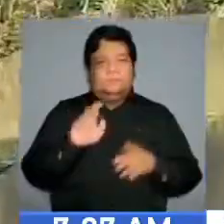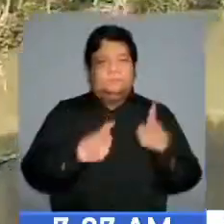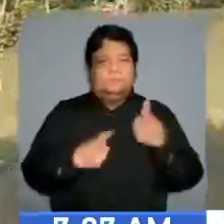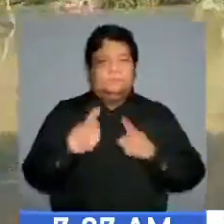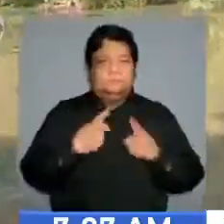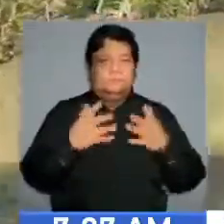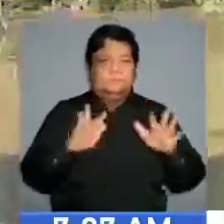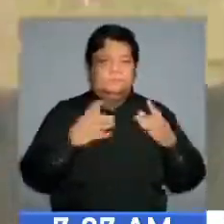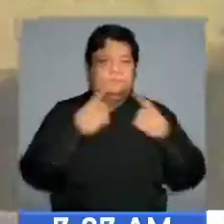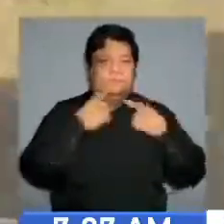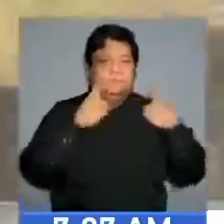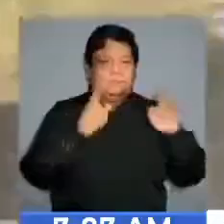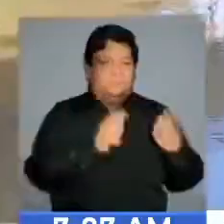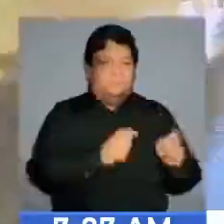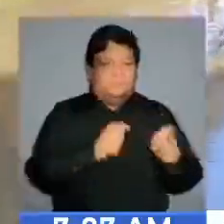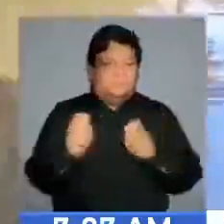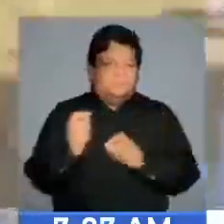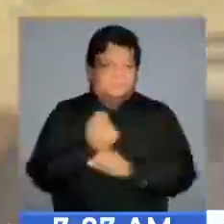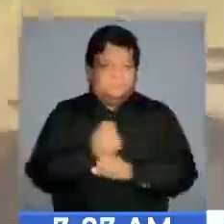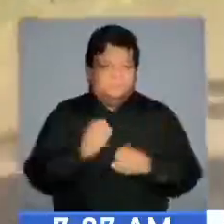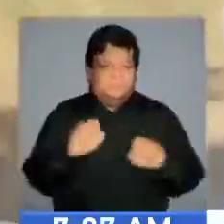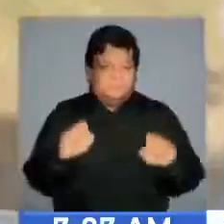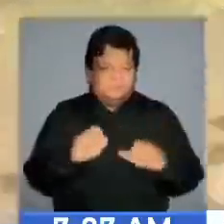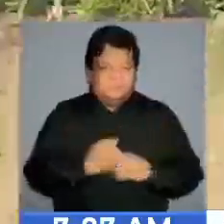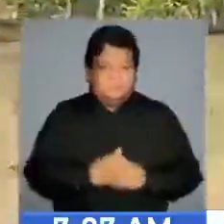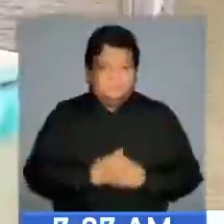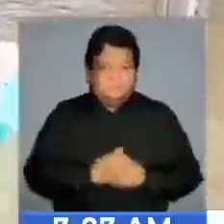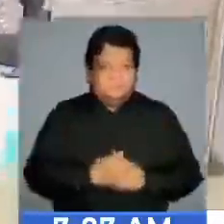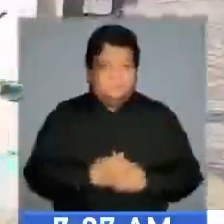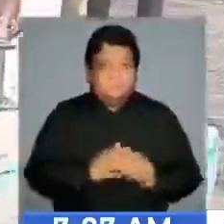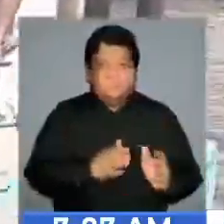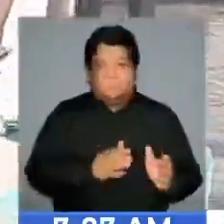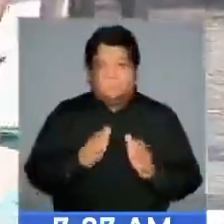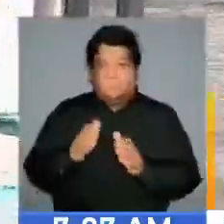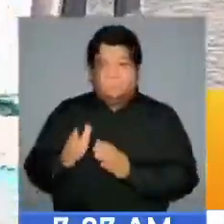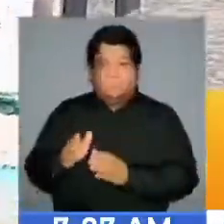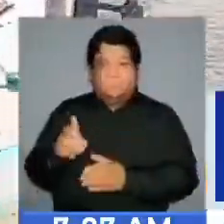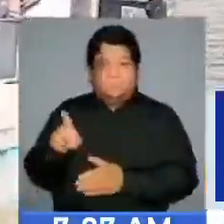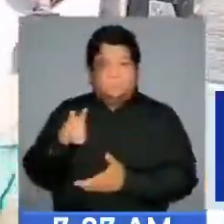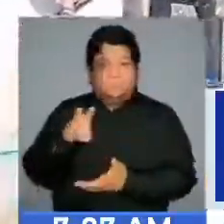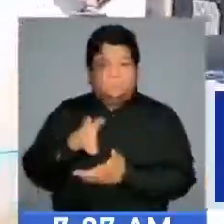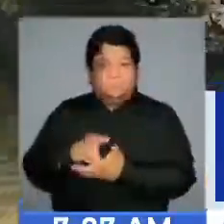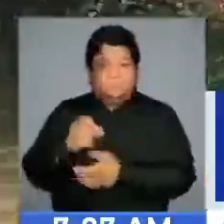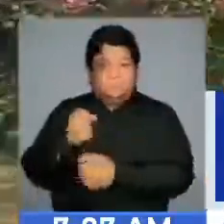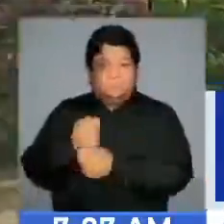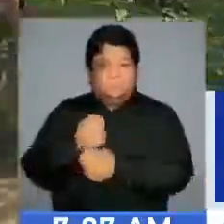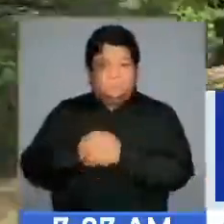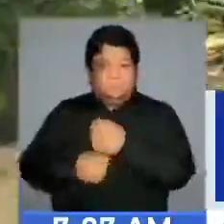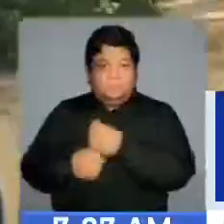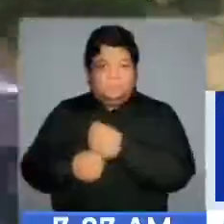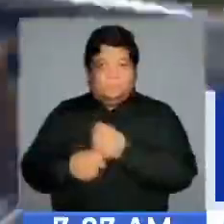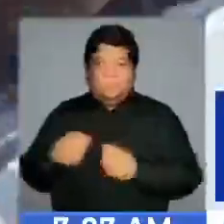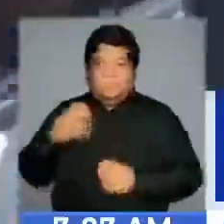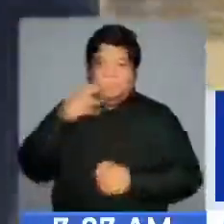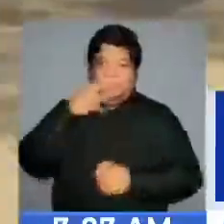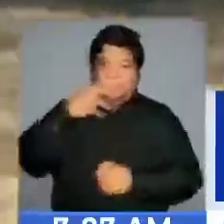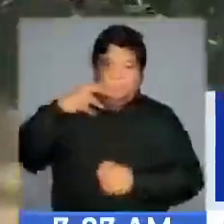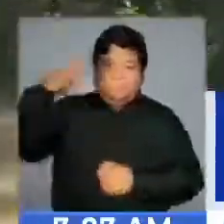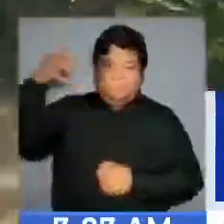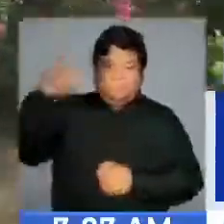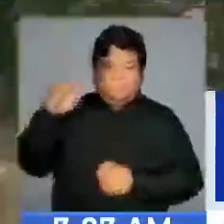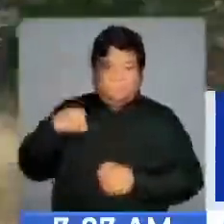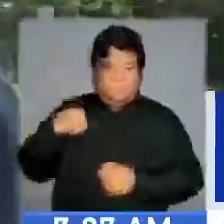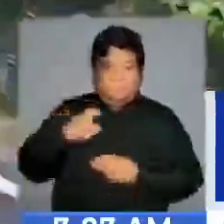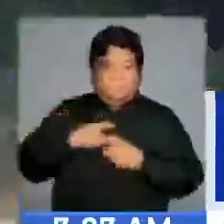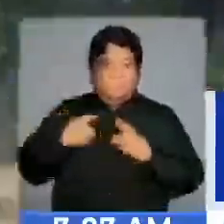probinsya sa limang Barangay naman sa tulunan Cotabato tirik ang araw pero baha pa rin Sabi ng mdrrmo